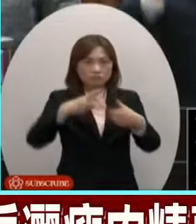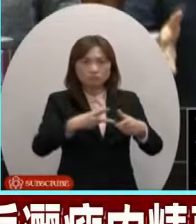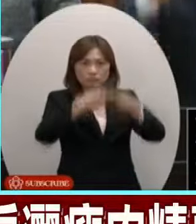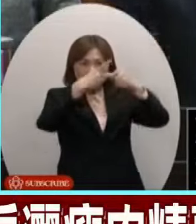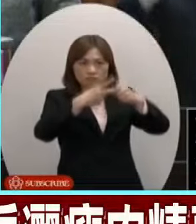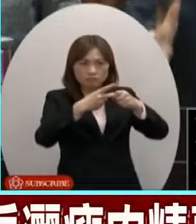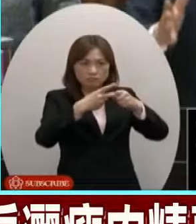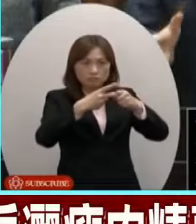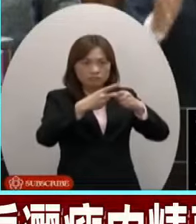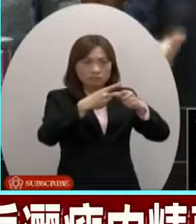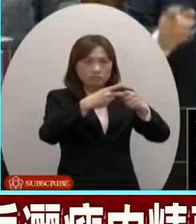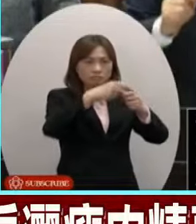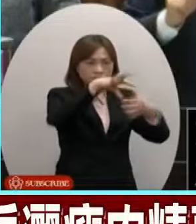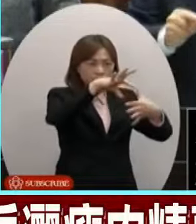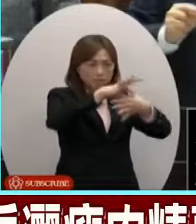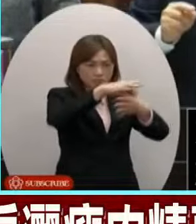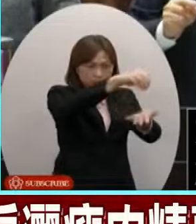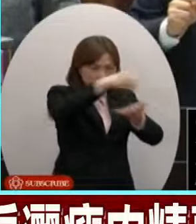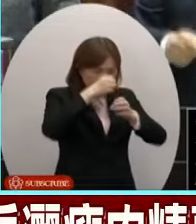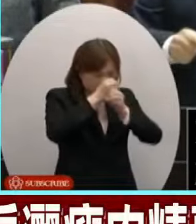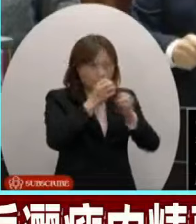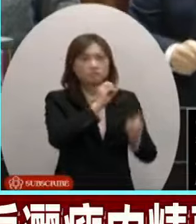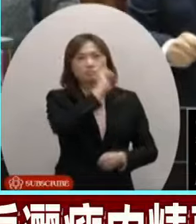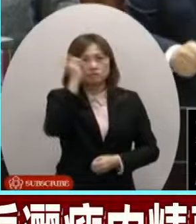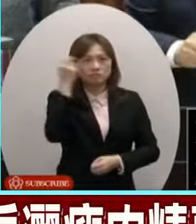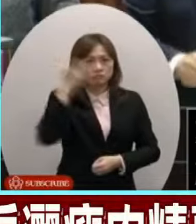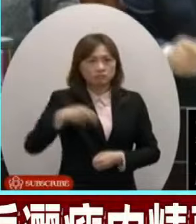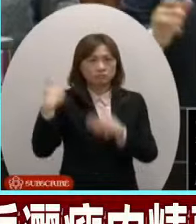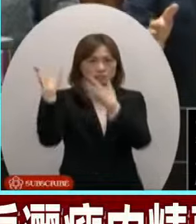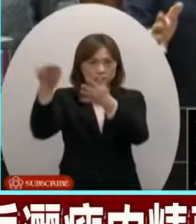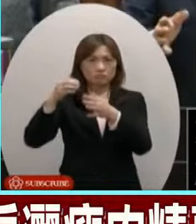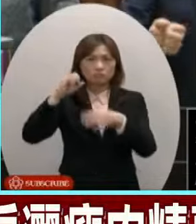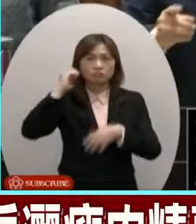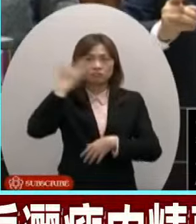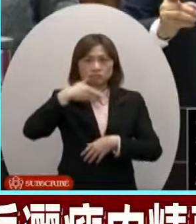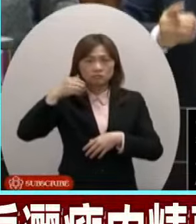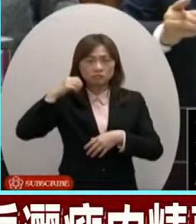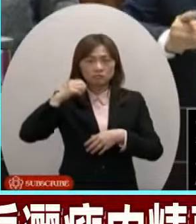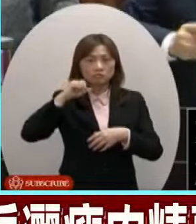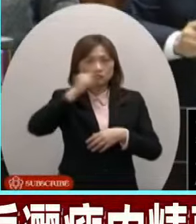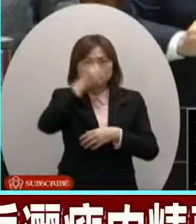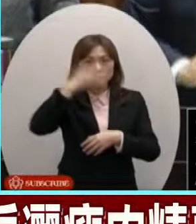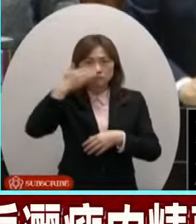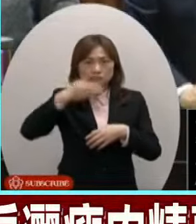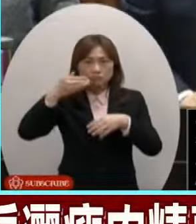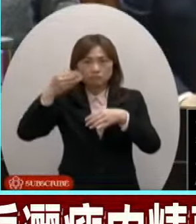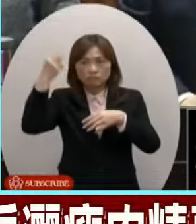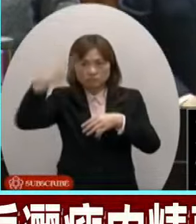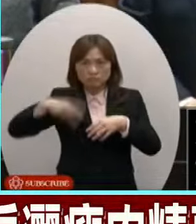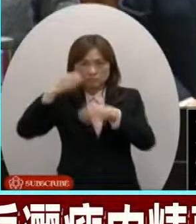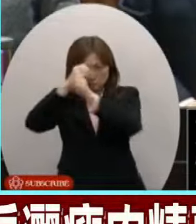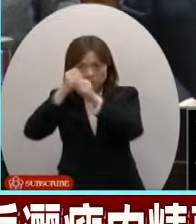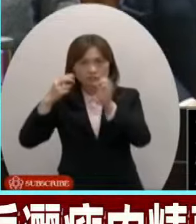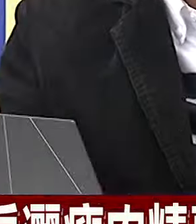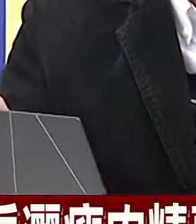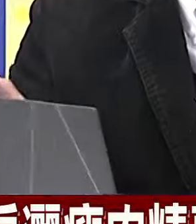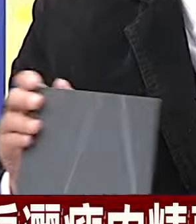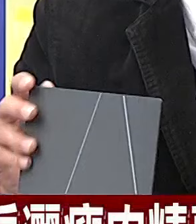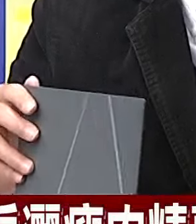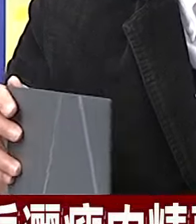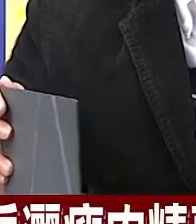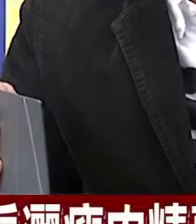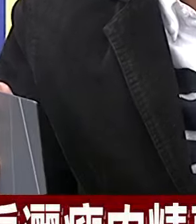你要有规定，你要有法规啊，你食药署这样做不代表全部地方政府都这样做啊。来，我们来看一下去年有一个很有名的